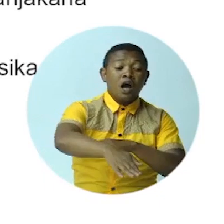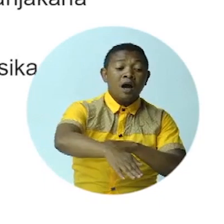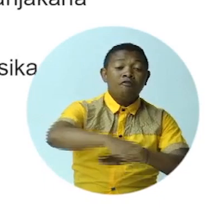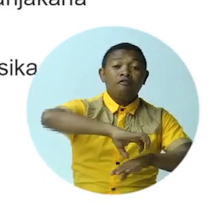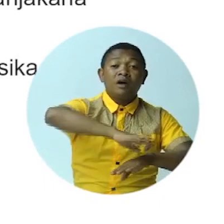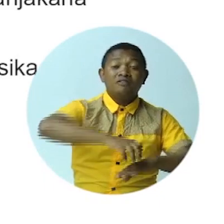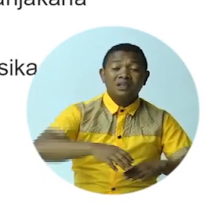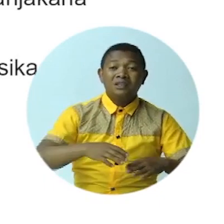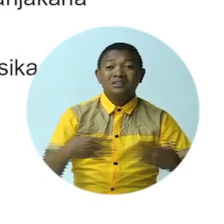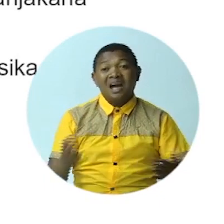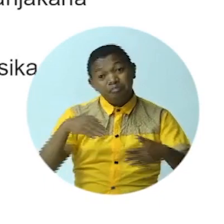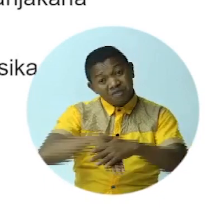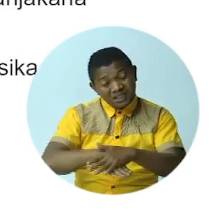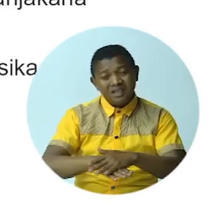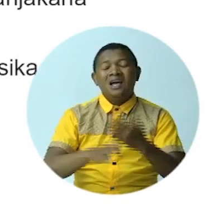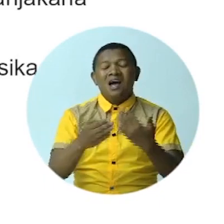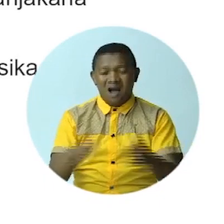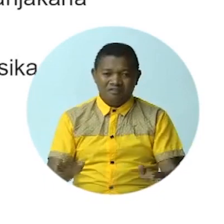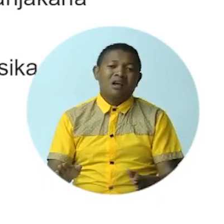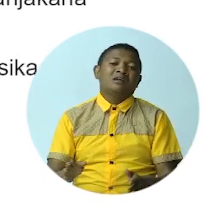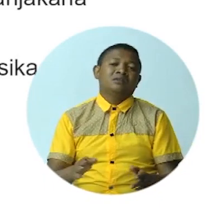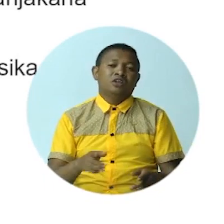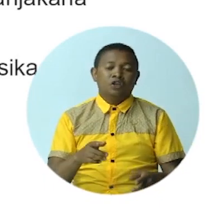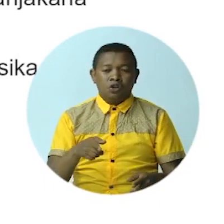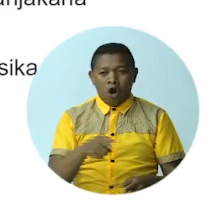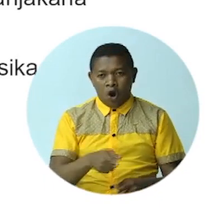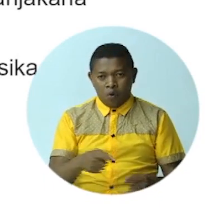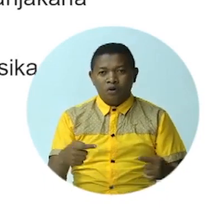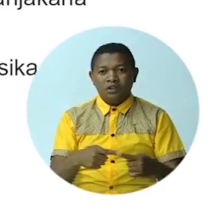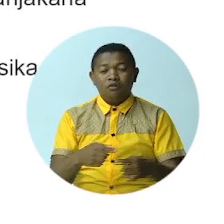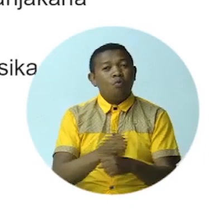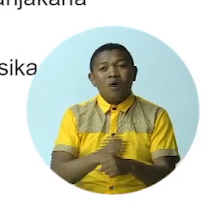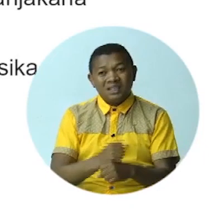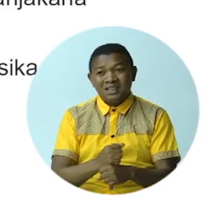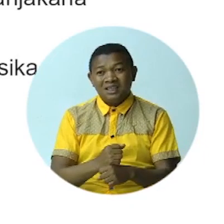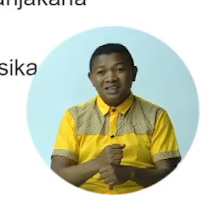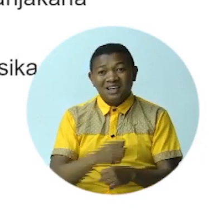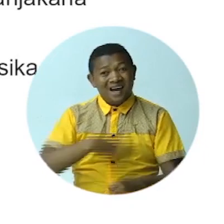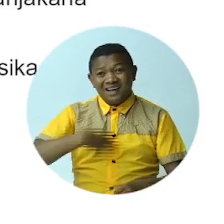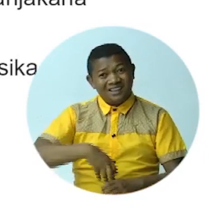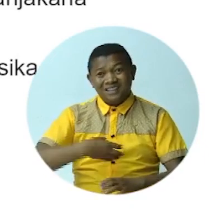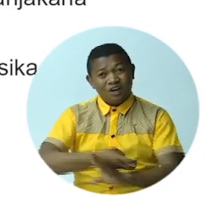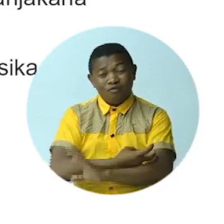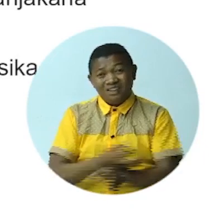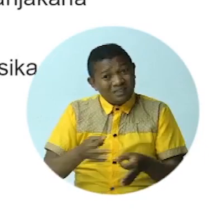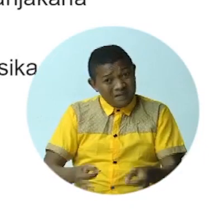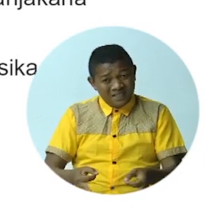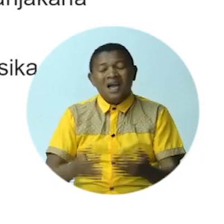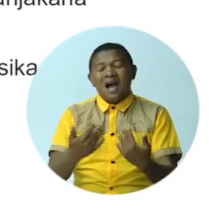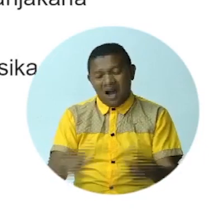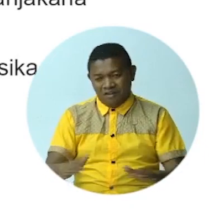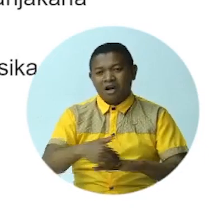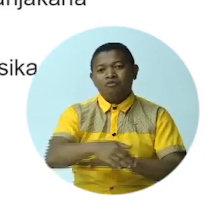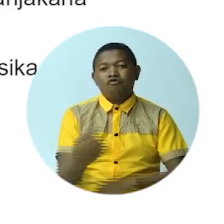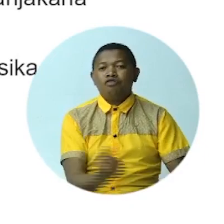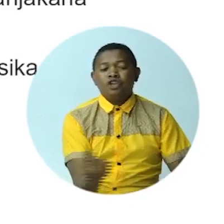COVID-19 noa nahafatya ilay olona ary zay tokony hamarininy sampandraharaha